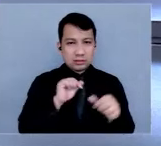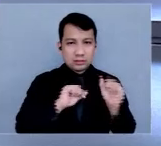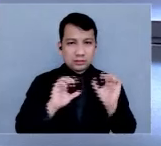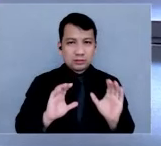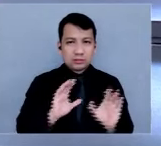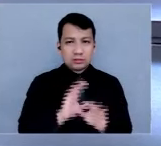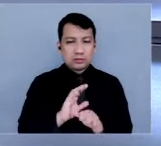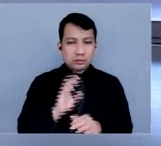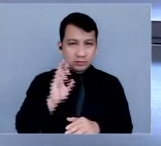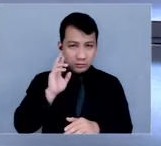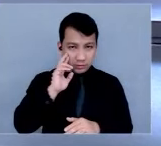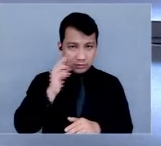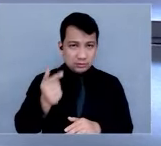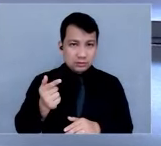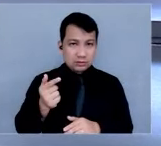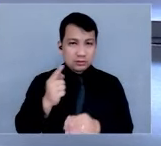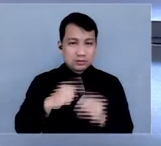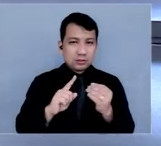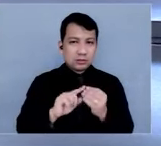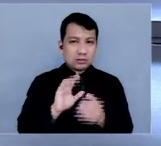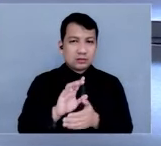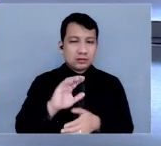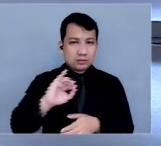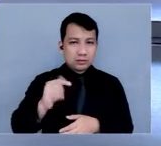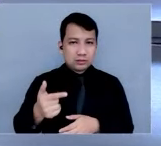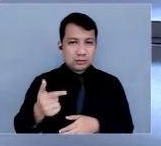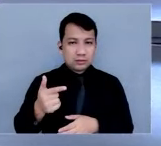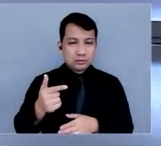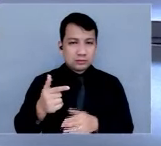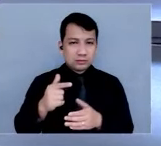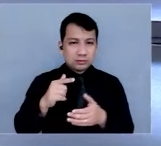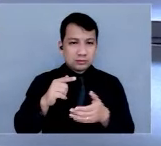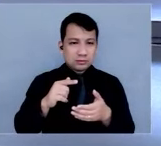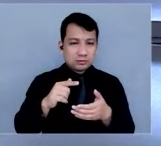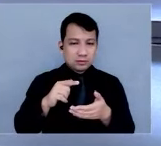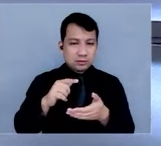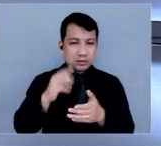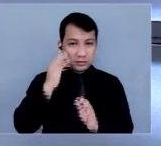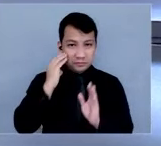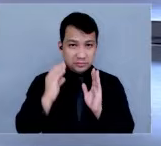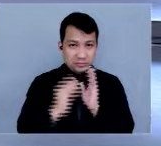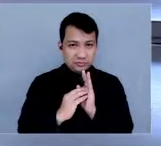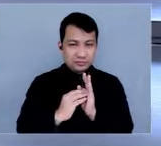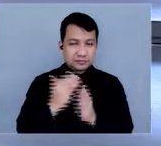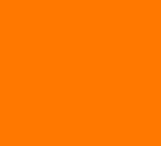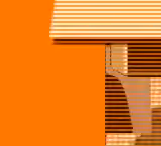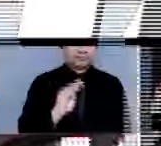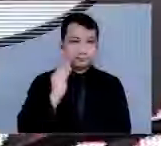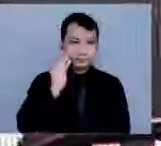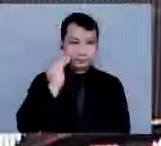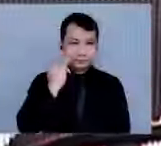Richard Gutierrez ang kanyang IG photo. Nasa frontline ng balitang yan, si MJ Marfori.